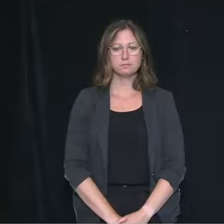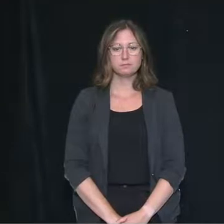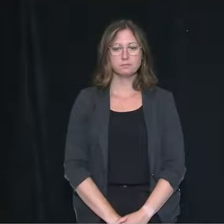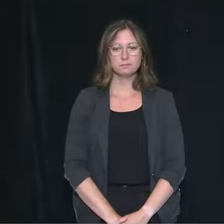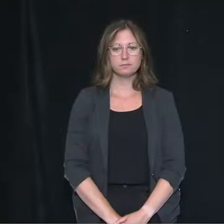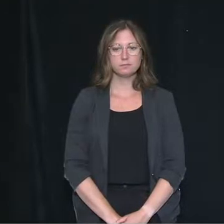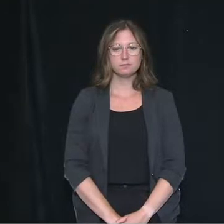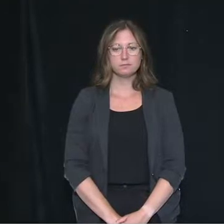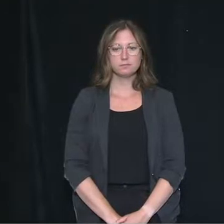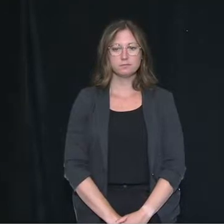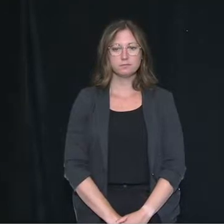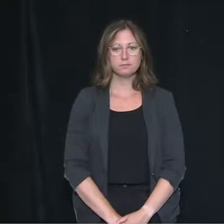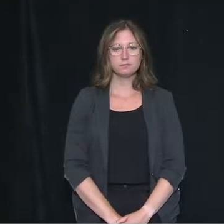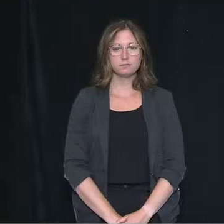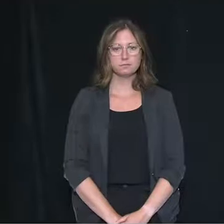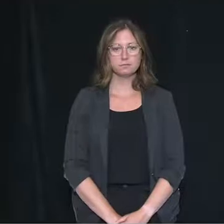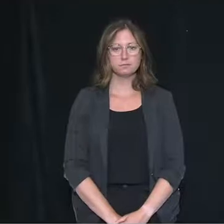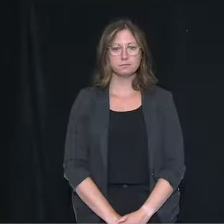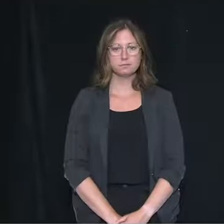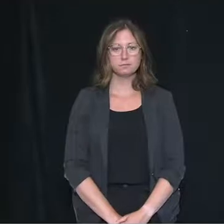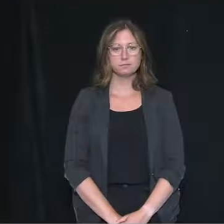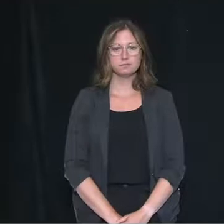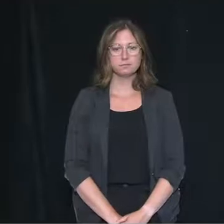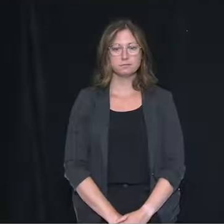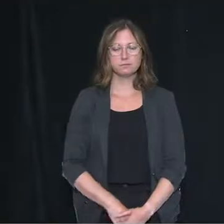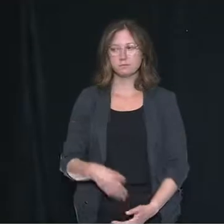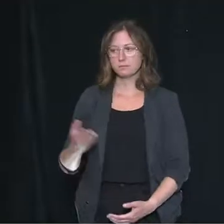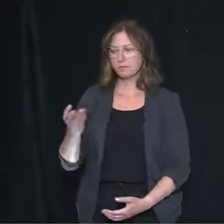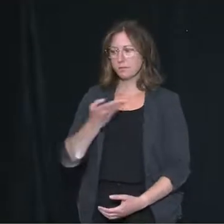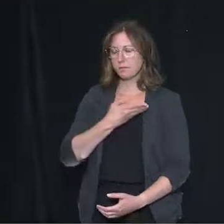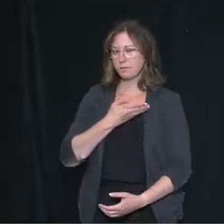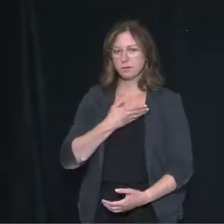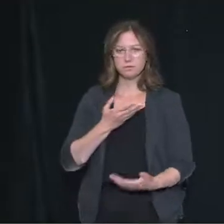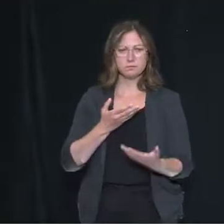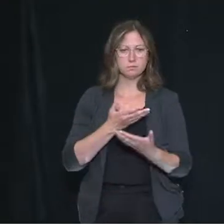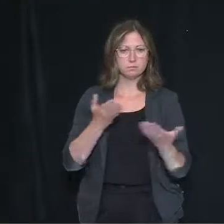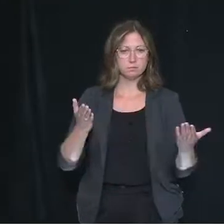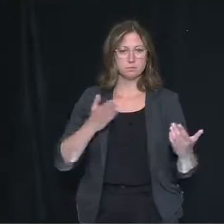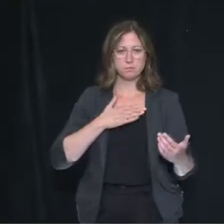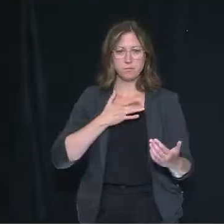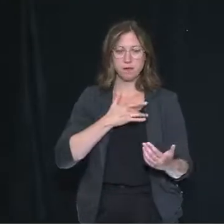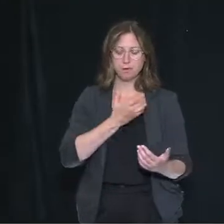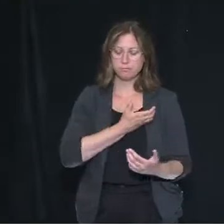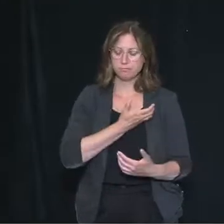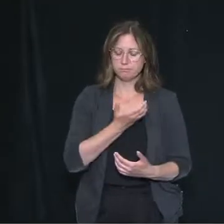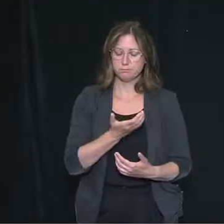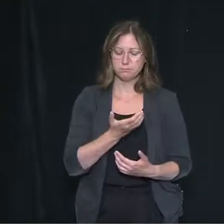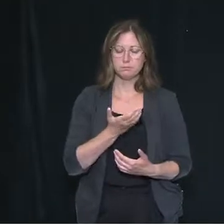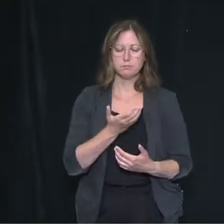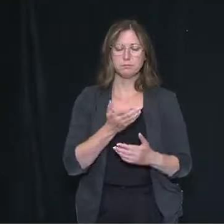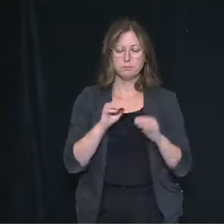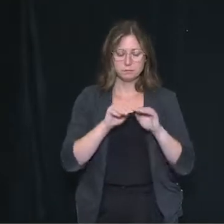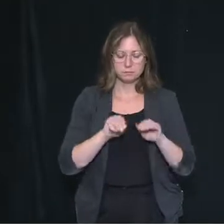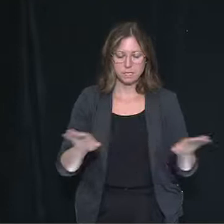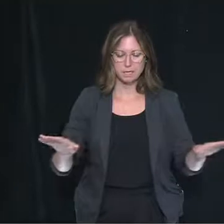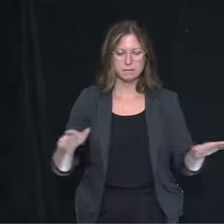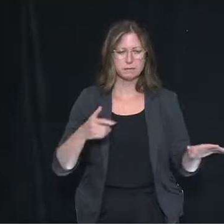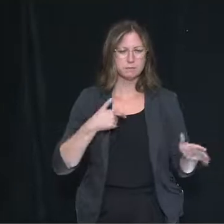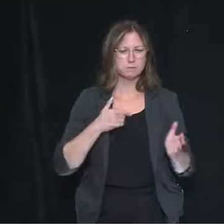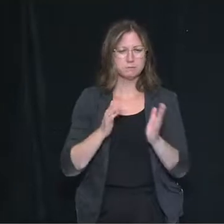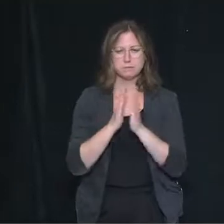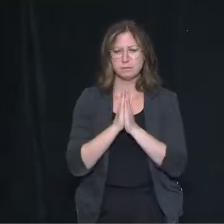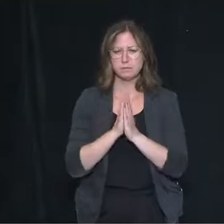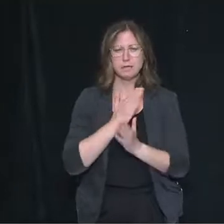si agréable à Dieu. los bendigo I bless all of you from my heart, and I ask you,